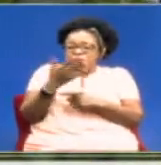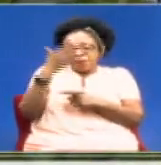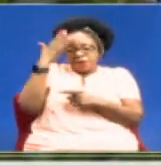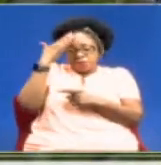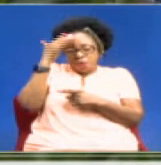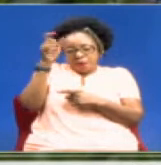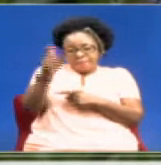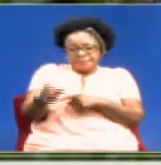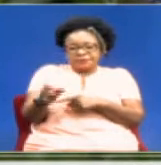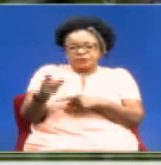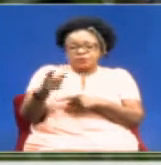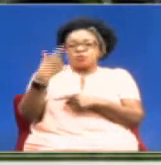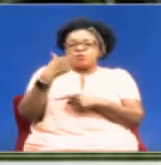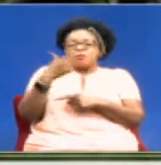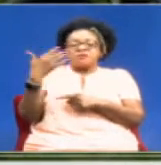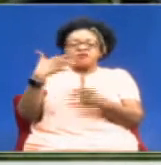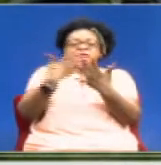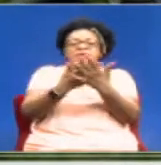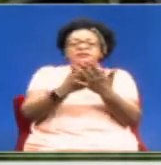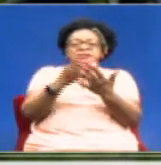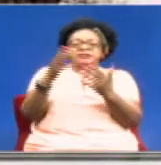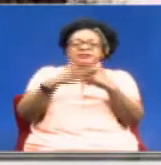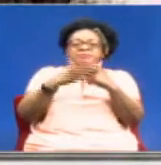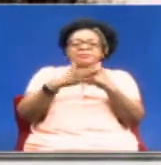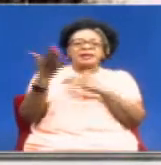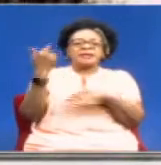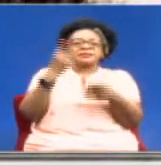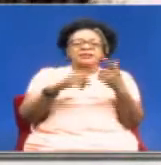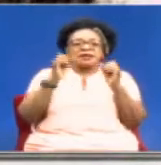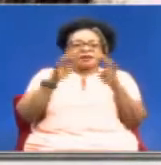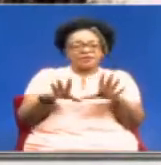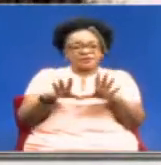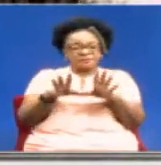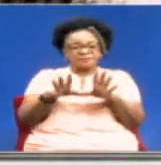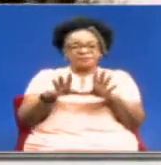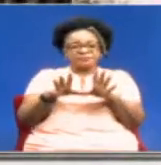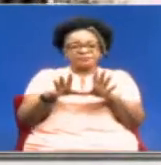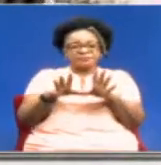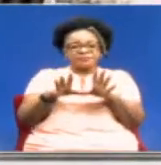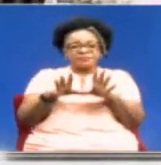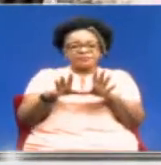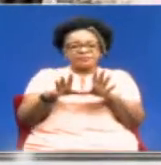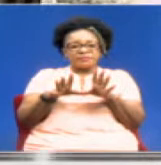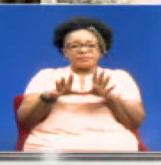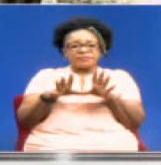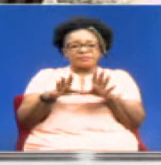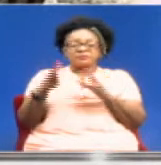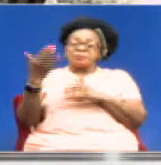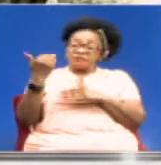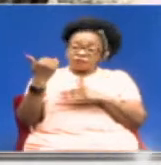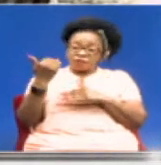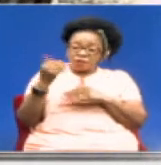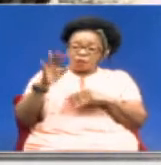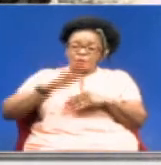mshukiwa aliyewahi kukamatwa Septemba mwaka jana? Mwenye alikuwa anatafutwa ashawaishikwa tena.